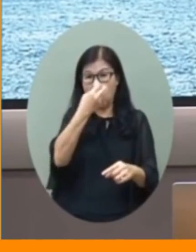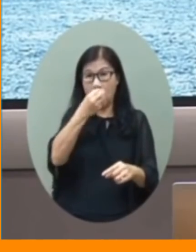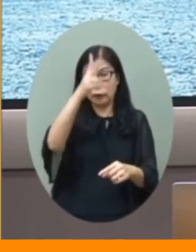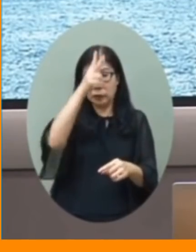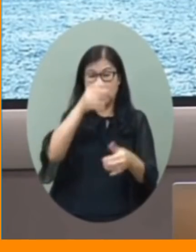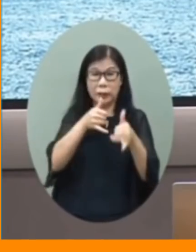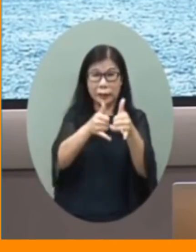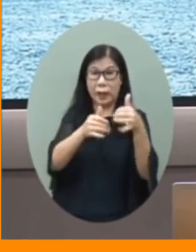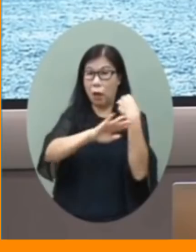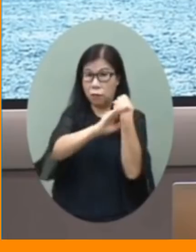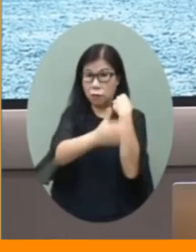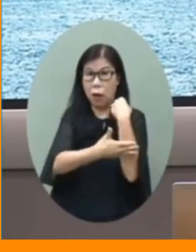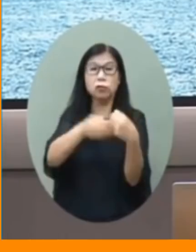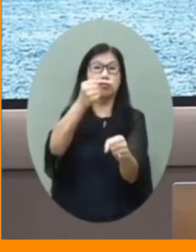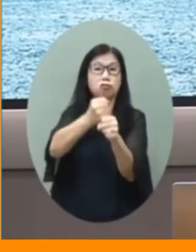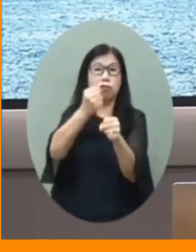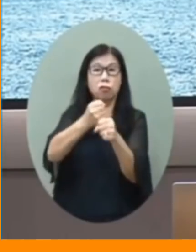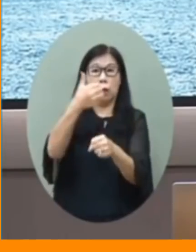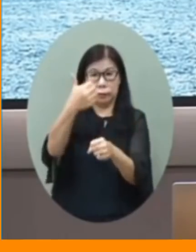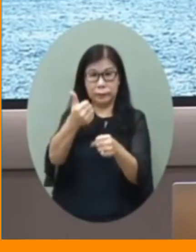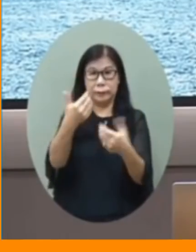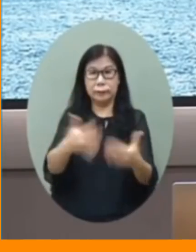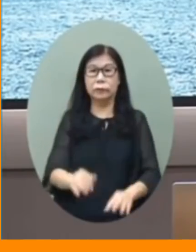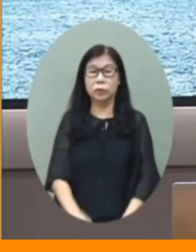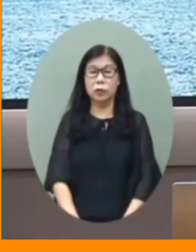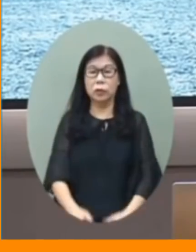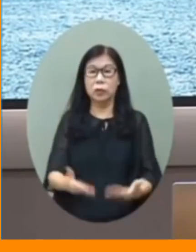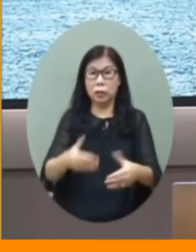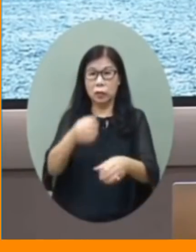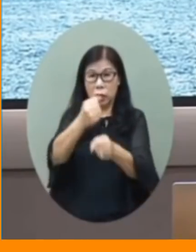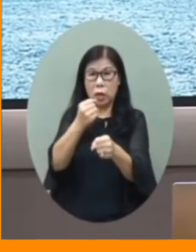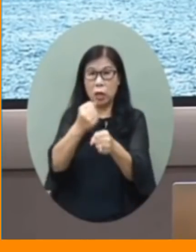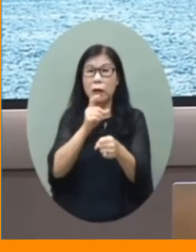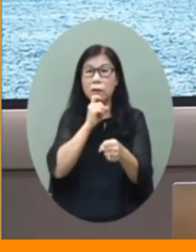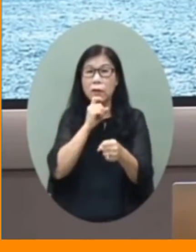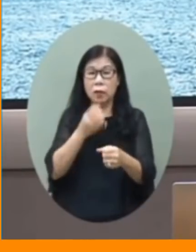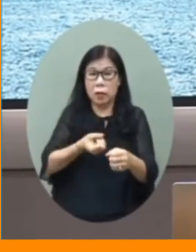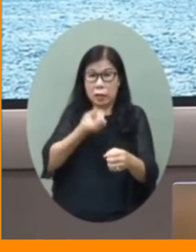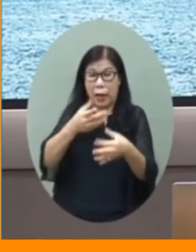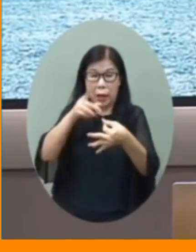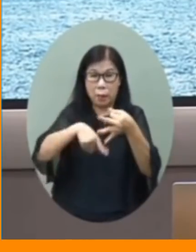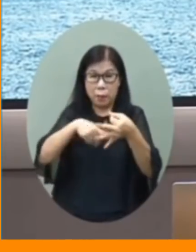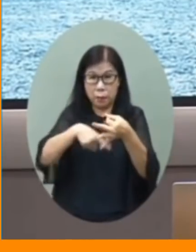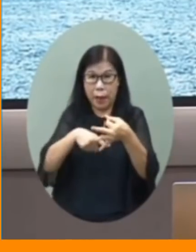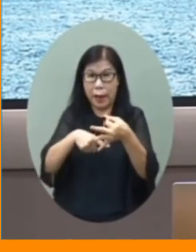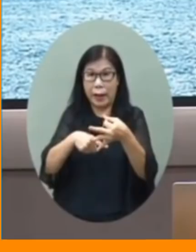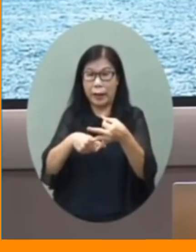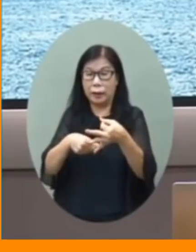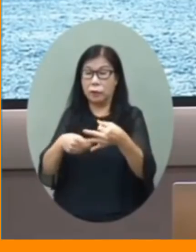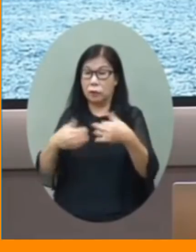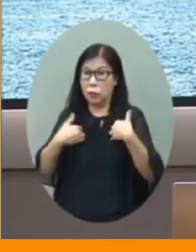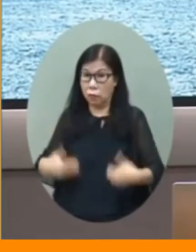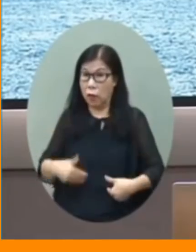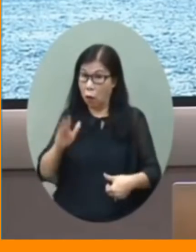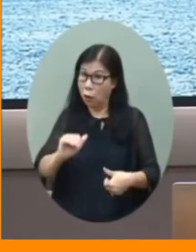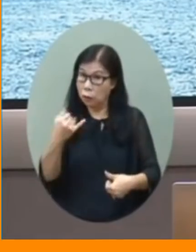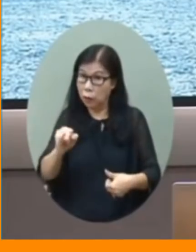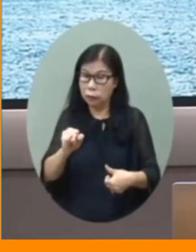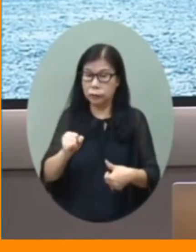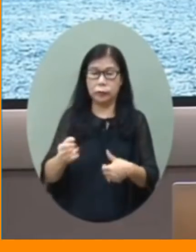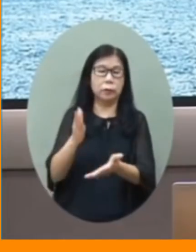係一個依法辦事嘅政府，咁所以去做提名有否資格係一條條例。如